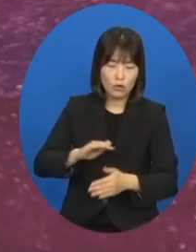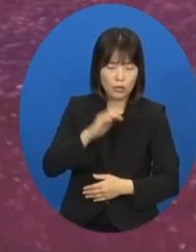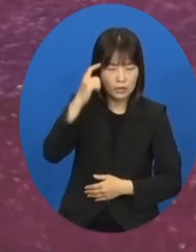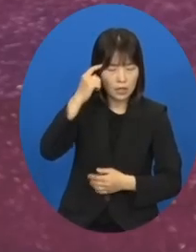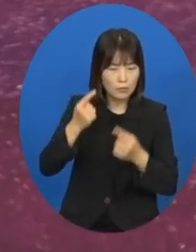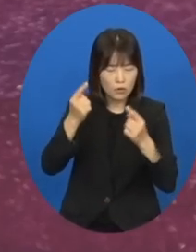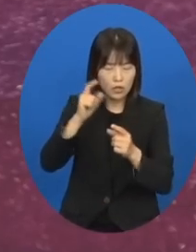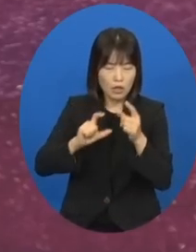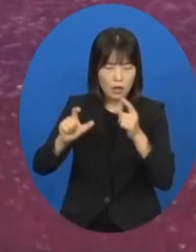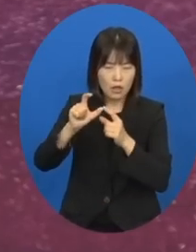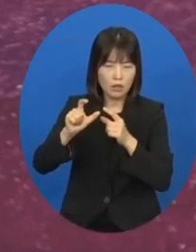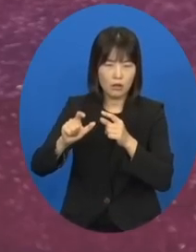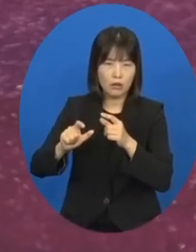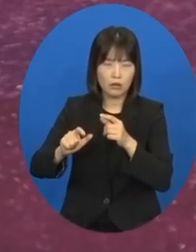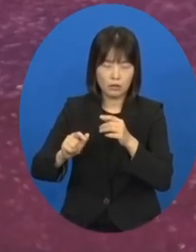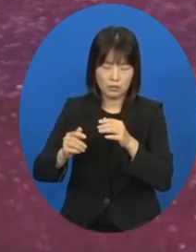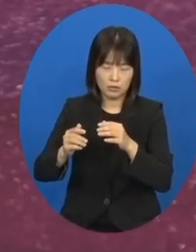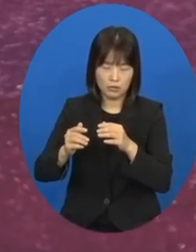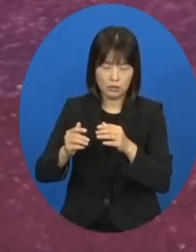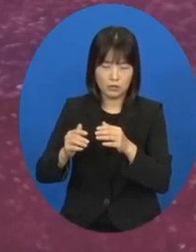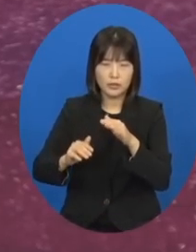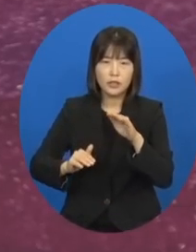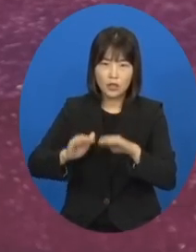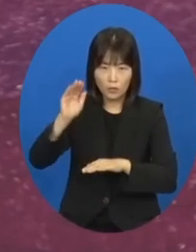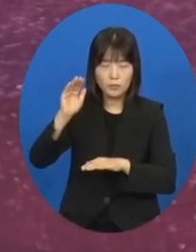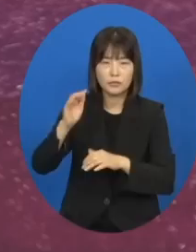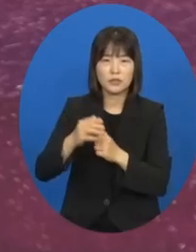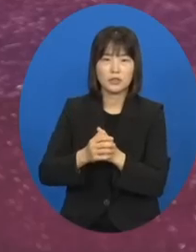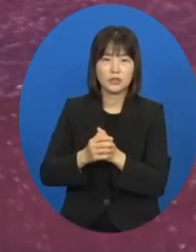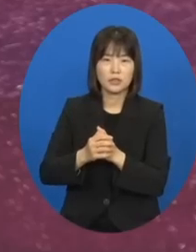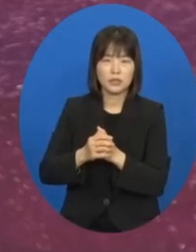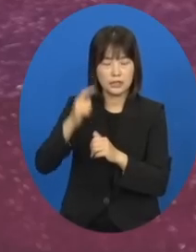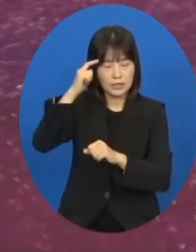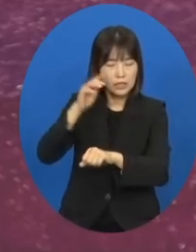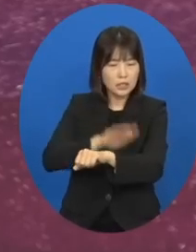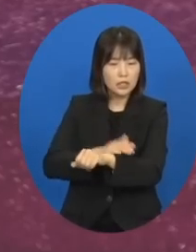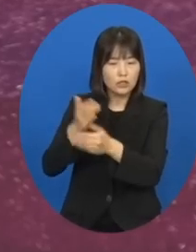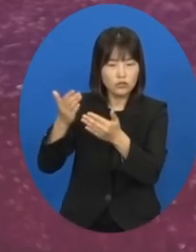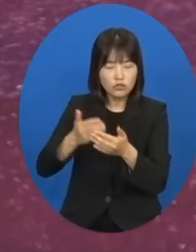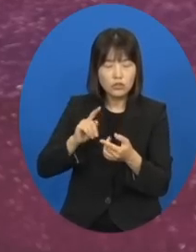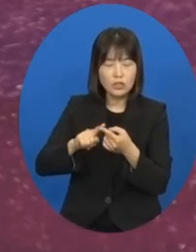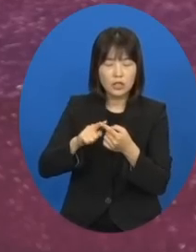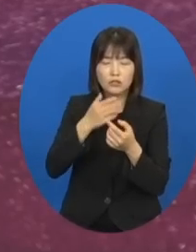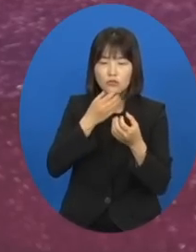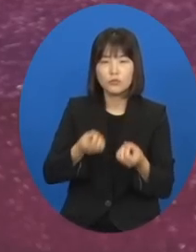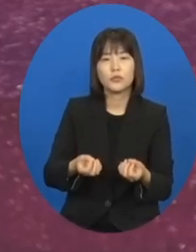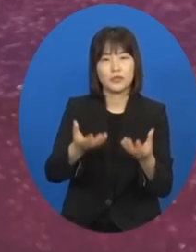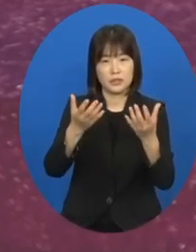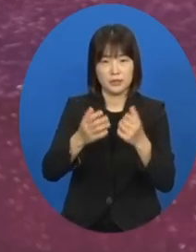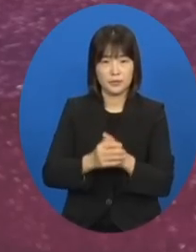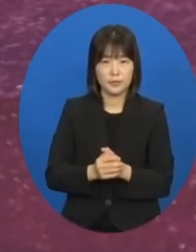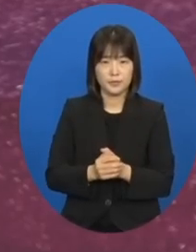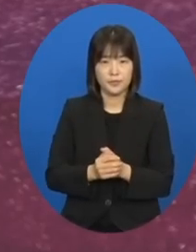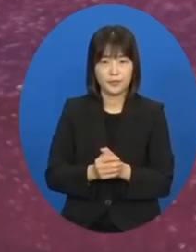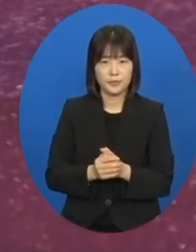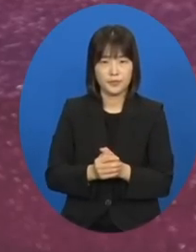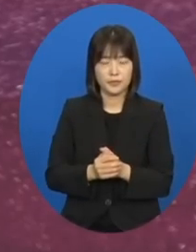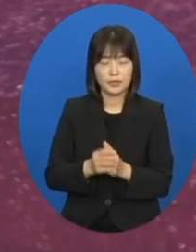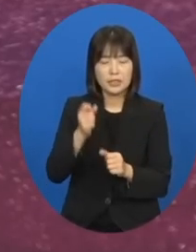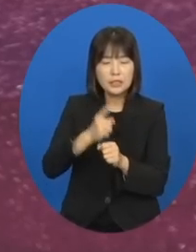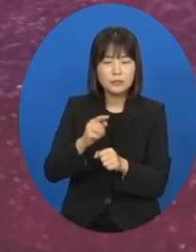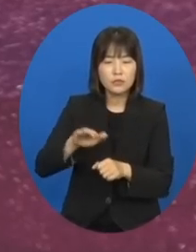이상으로 넘치게 하시도록 지혜와 능력을 이미 우리에게 주신 줄로 믿으시기를 축복합니다 이미 우리에게 이것이